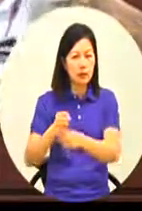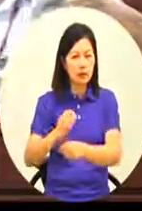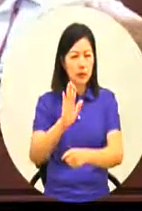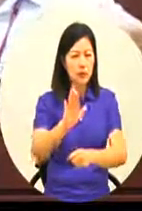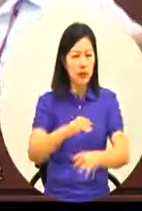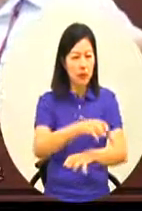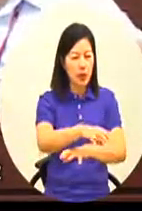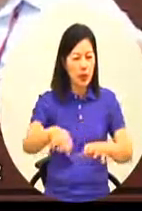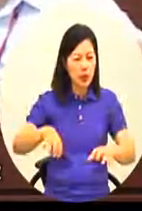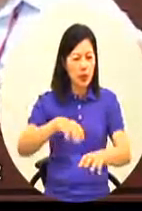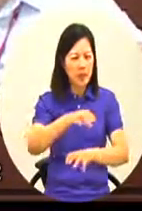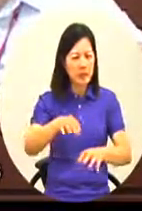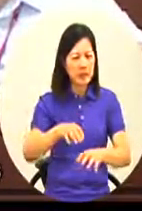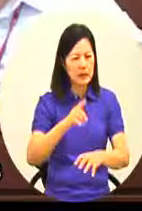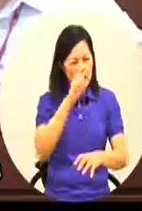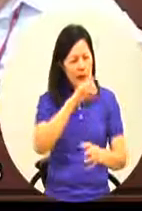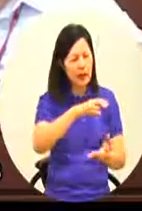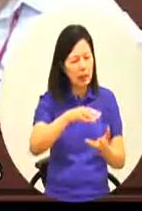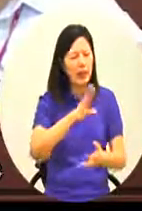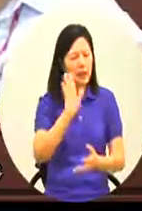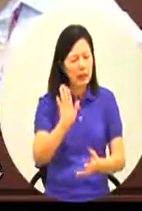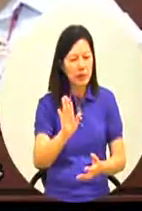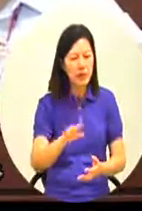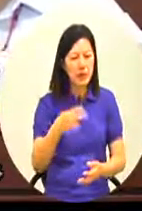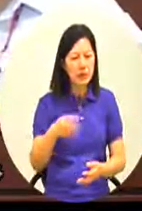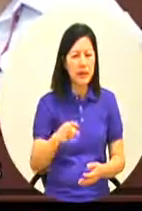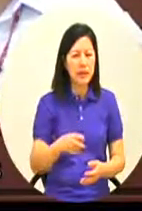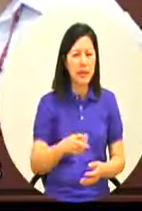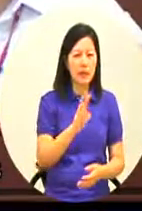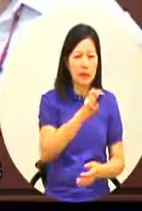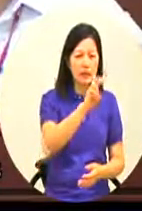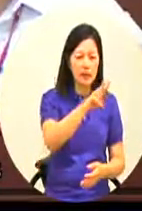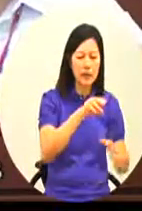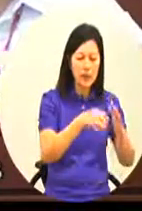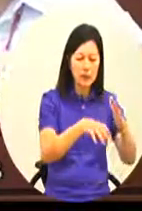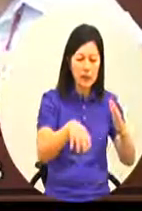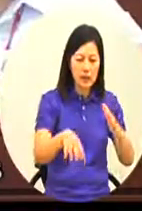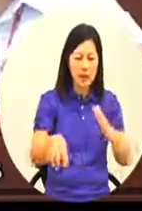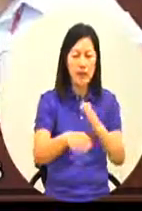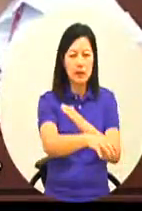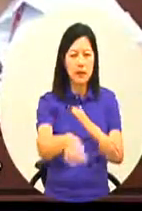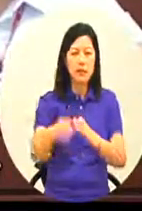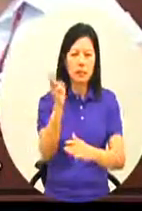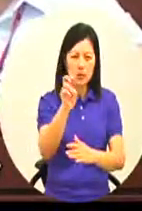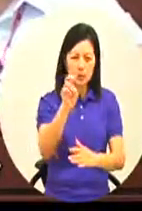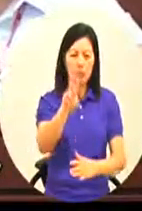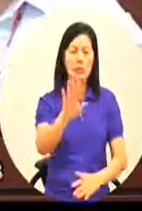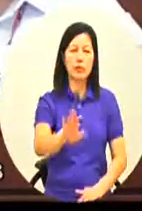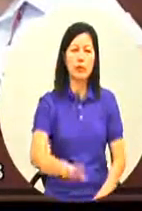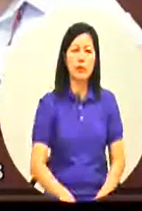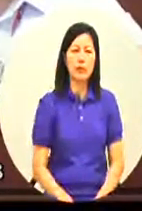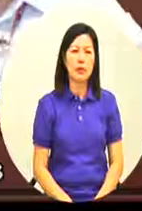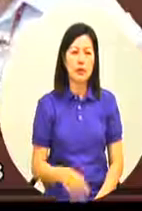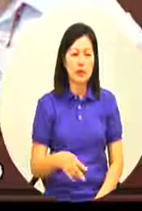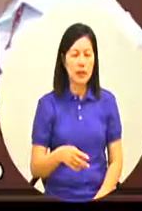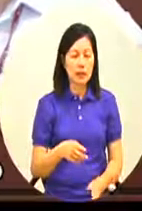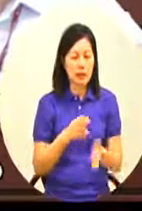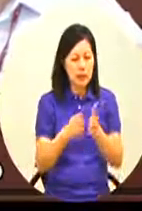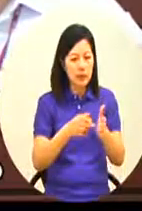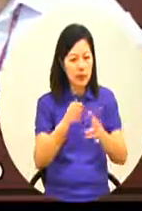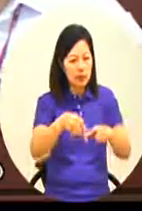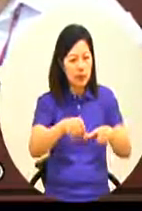白讲也不是很好。那里面总共有22栋的仓库。它是22栋仓库，那据我们跟台铁这样了解